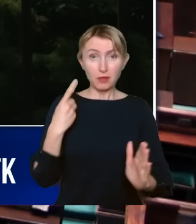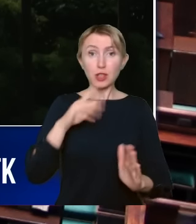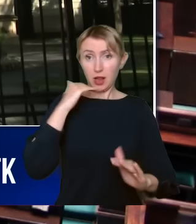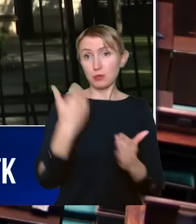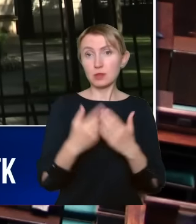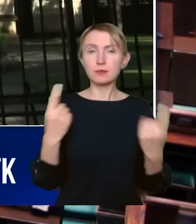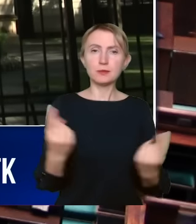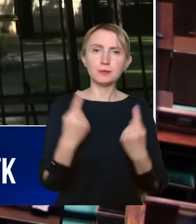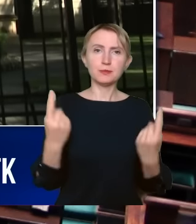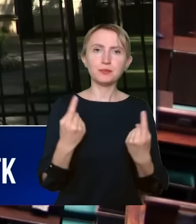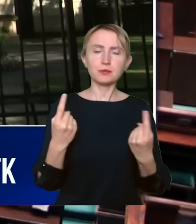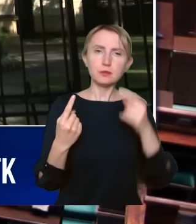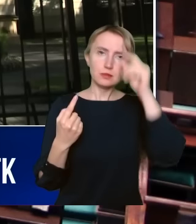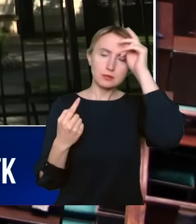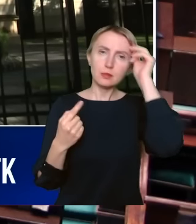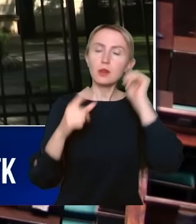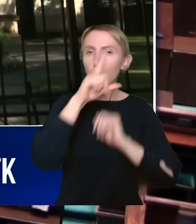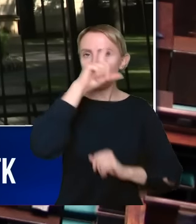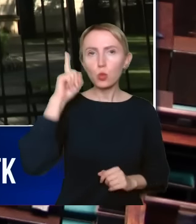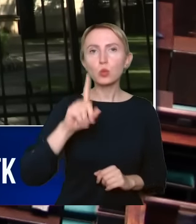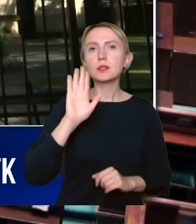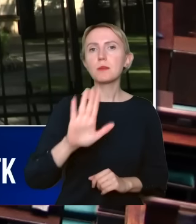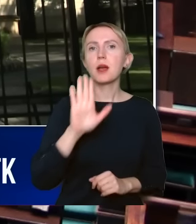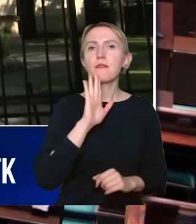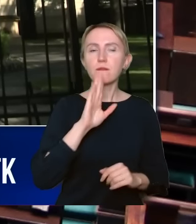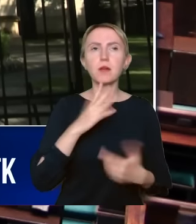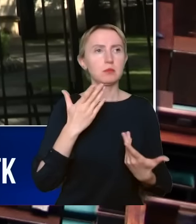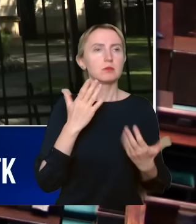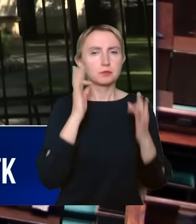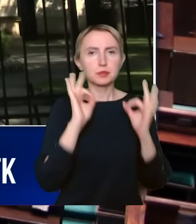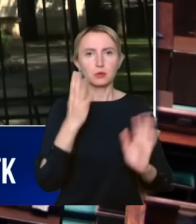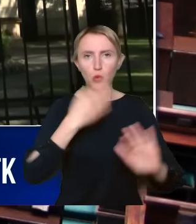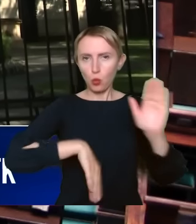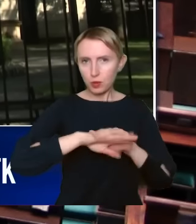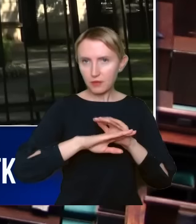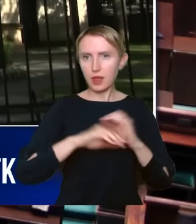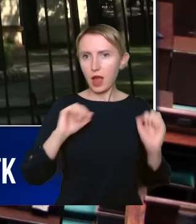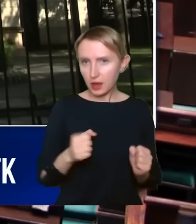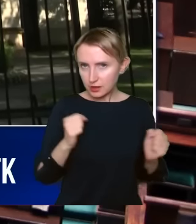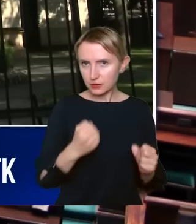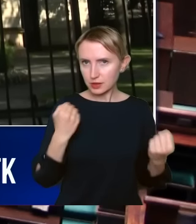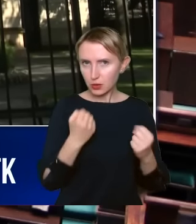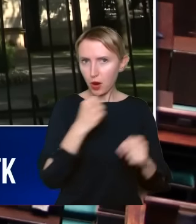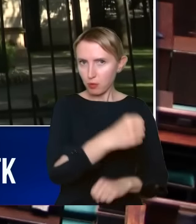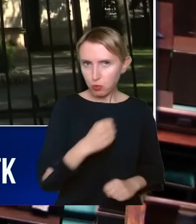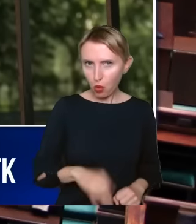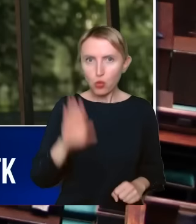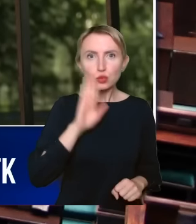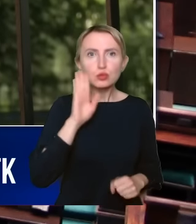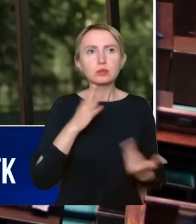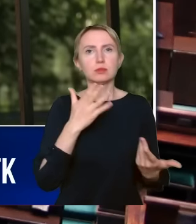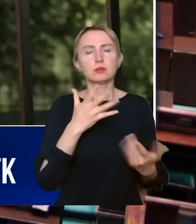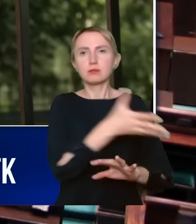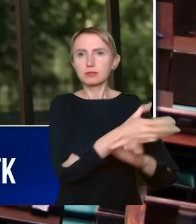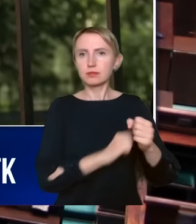sytuację, w której ludzie, którzy mają ważny mandat, aktywny mandat poselski, są